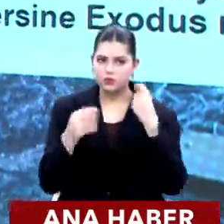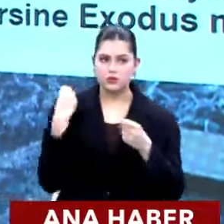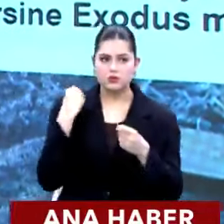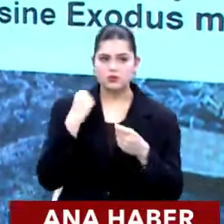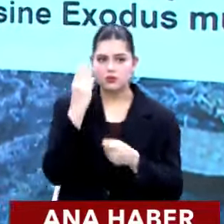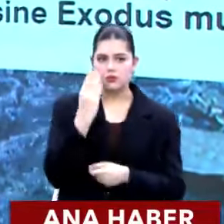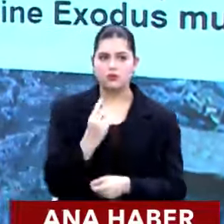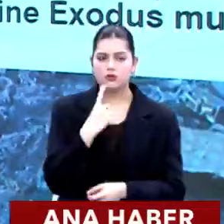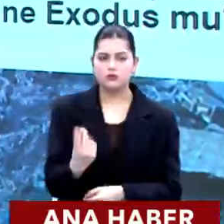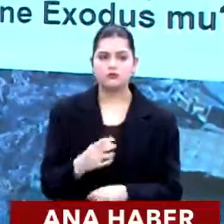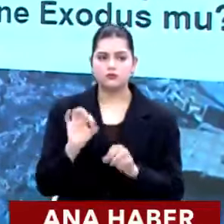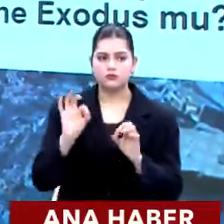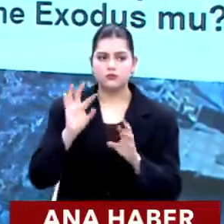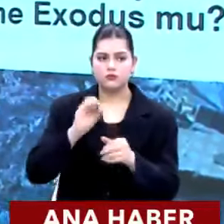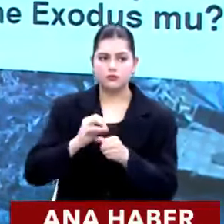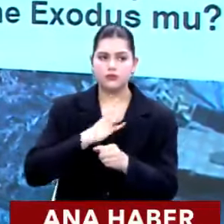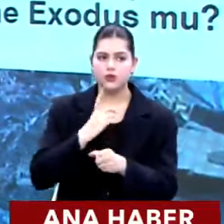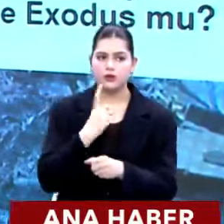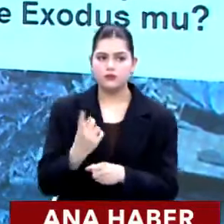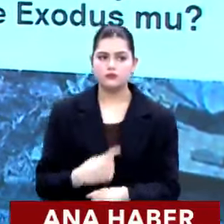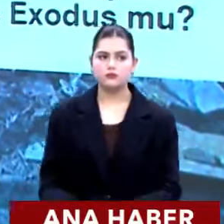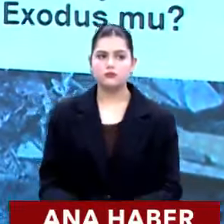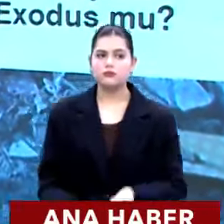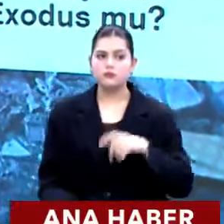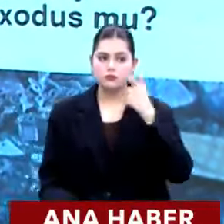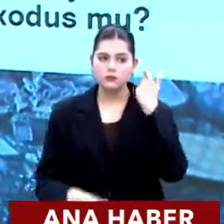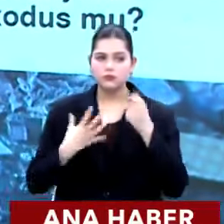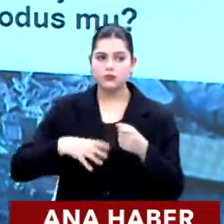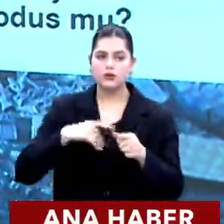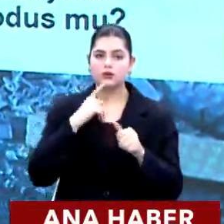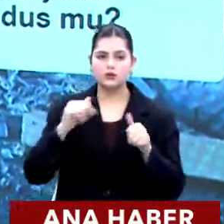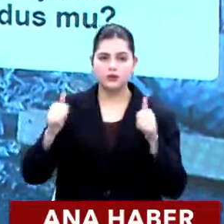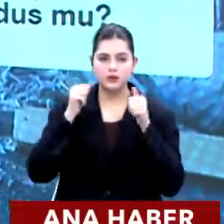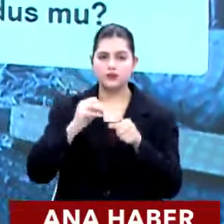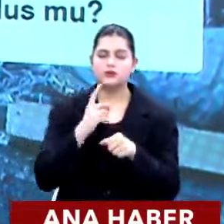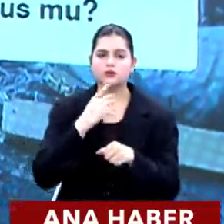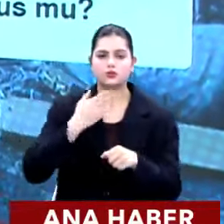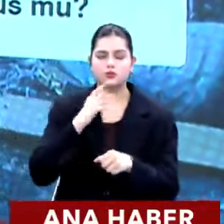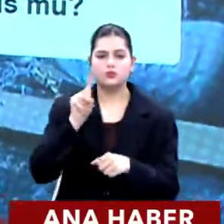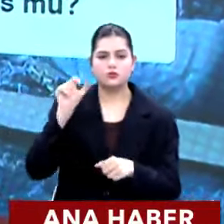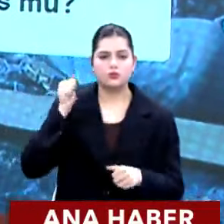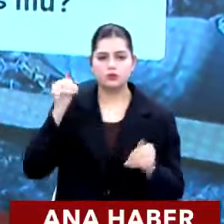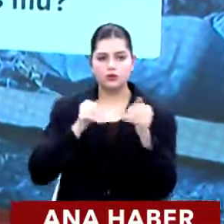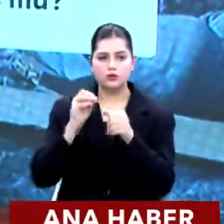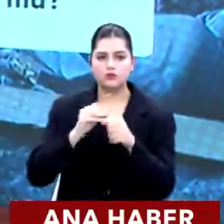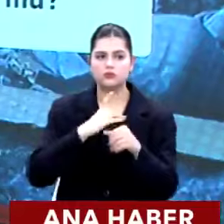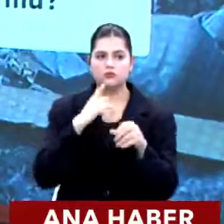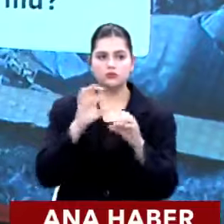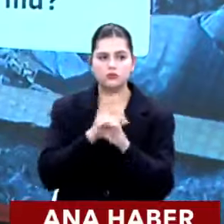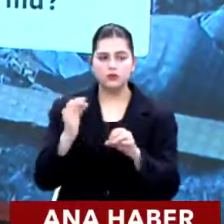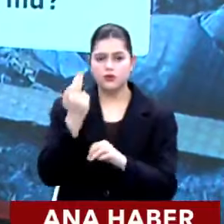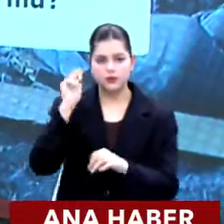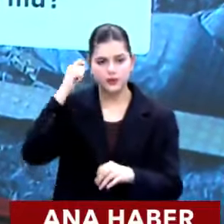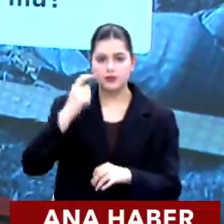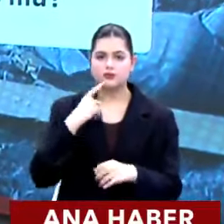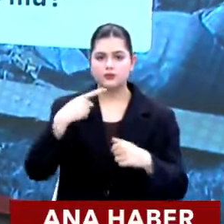açığa çıktı Efendim böyle bir durum var acaba İsrail'in istediği tersine exodus mu sorusunu gündeme getiriyor Çünkü Maksat 7